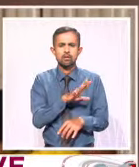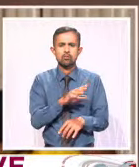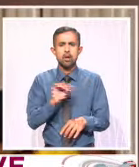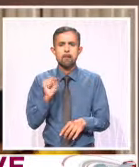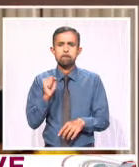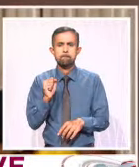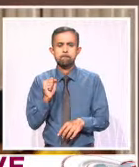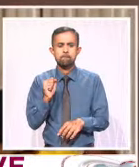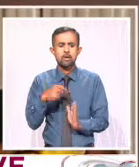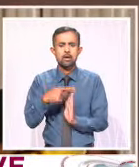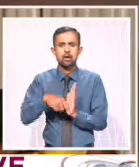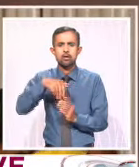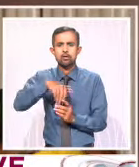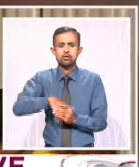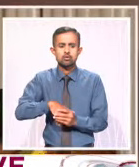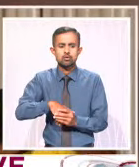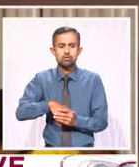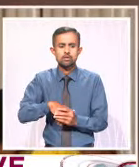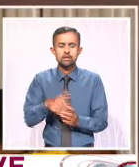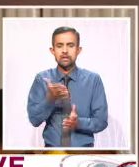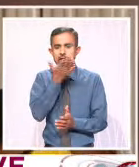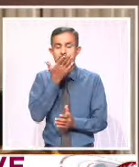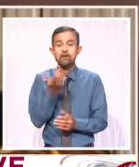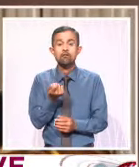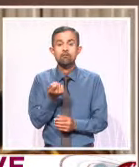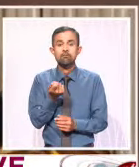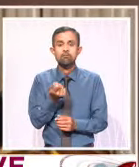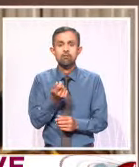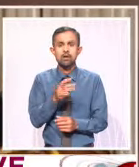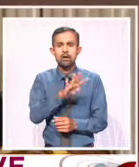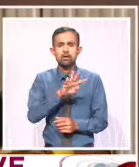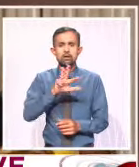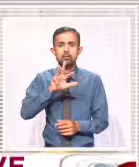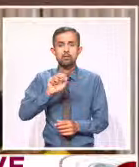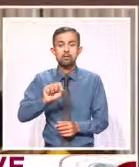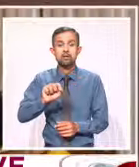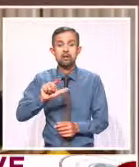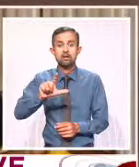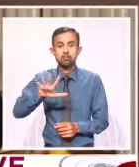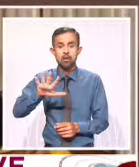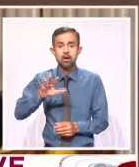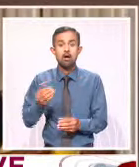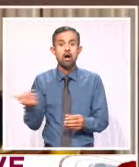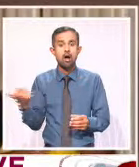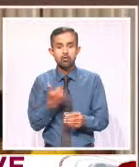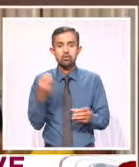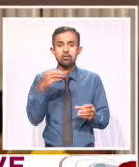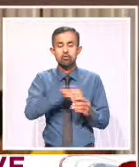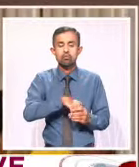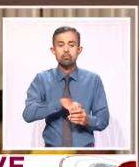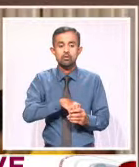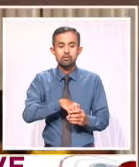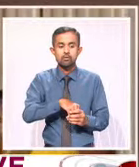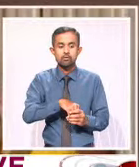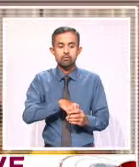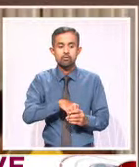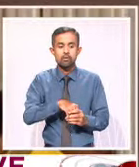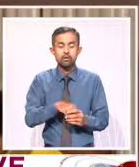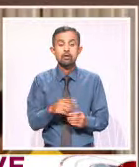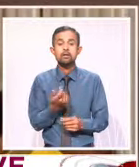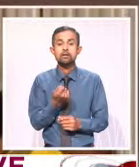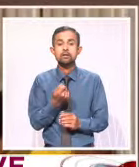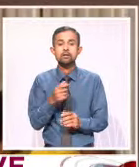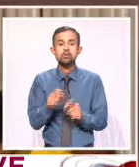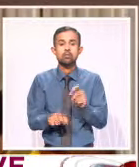වර්පණා කරපුවාම රට තුළ තියෙන සීනිවල වටිනාකම 49.75%කින් අගයක් ආරෝපණය වෙනවා. අන්නේ ආරෝපණය වෙන වටිනාකම